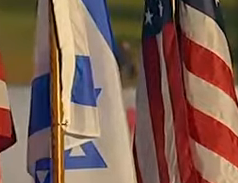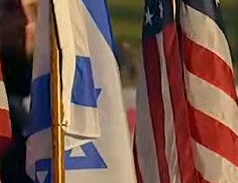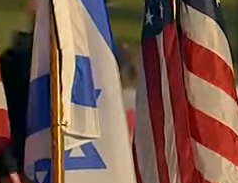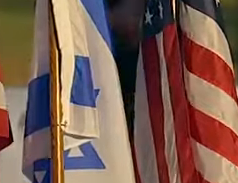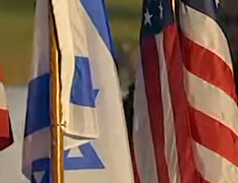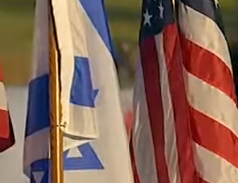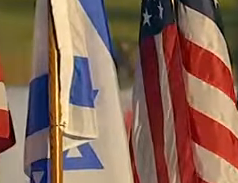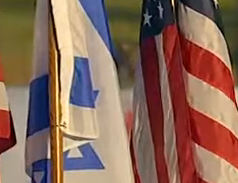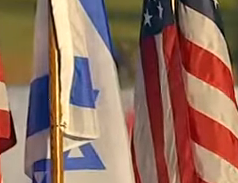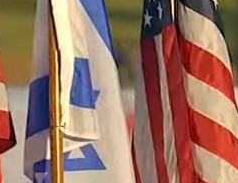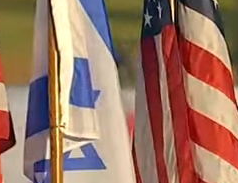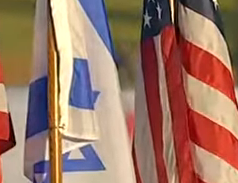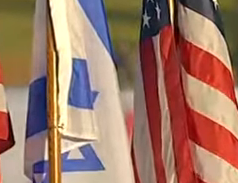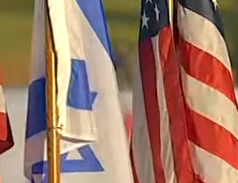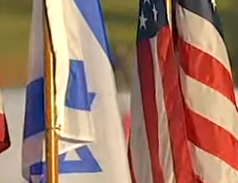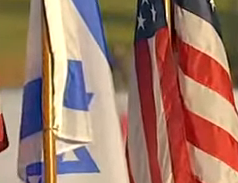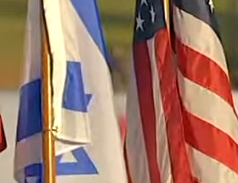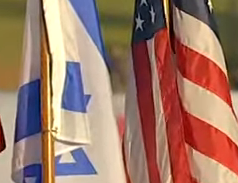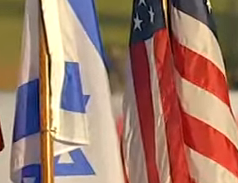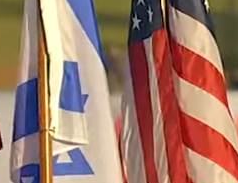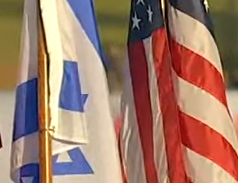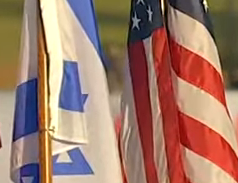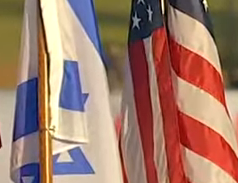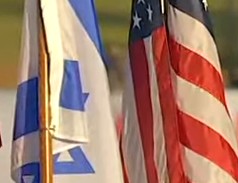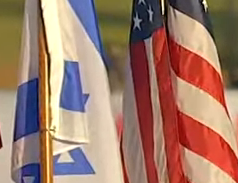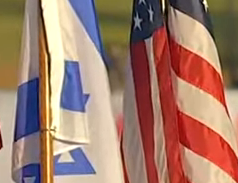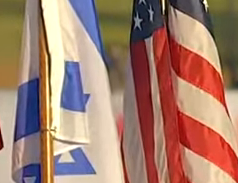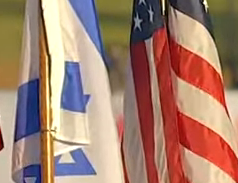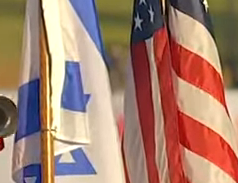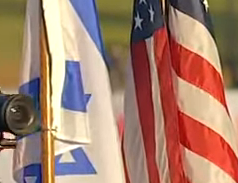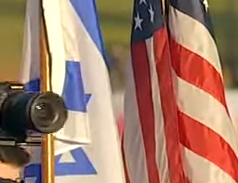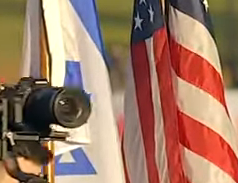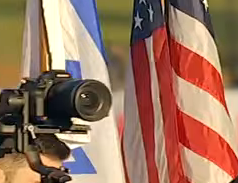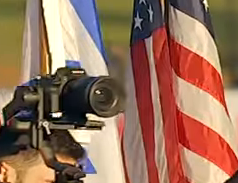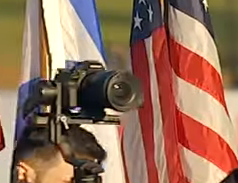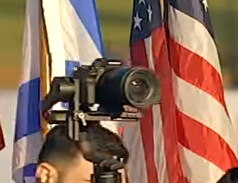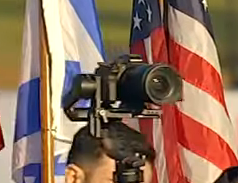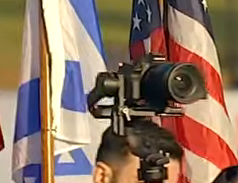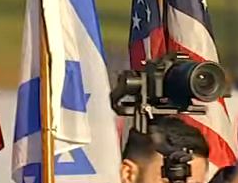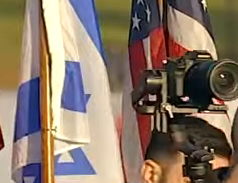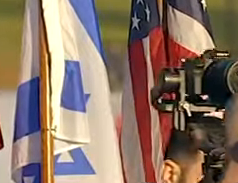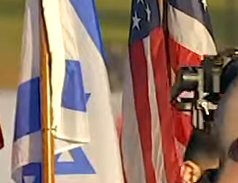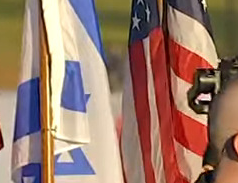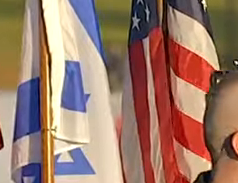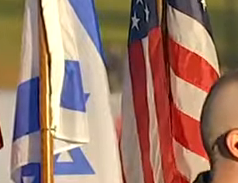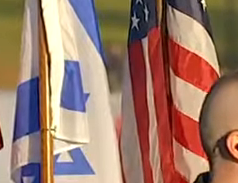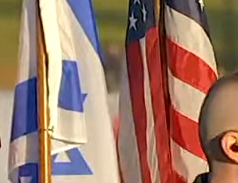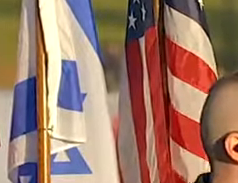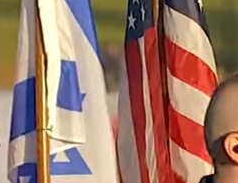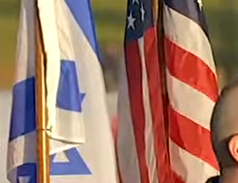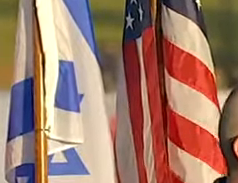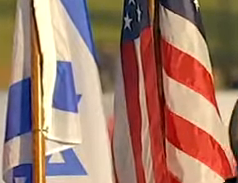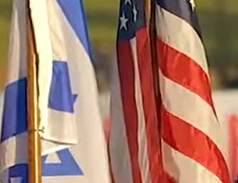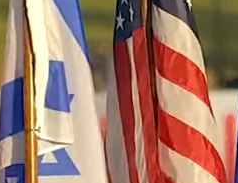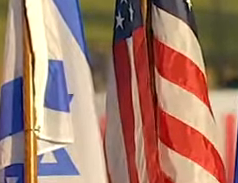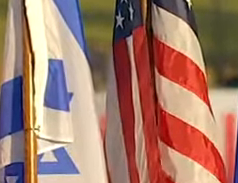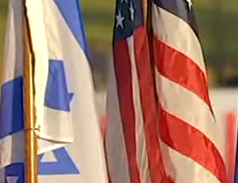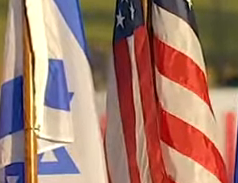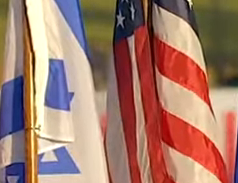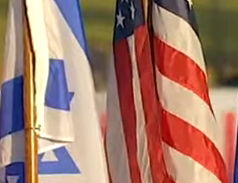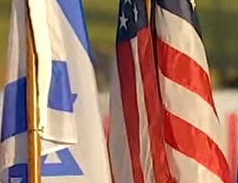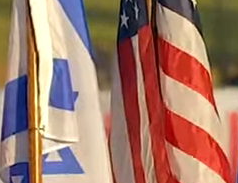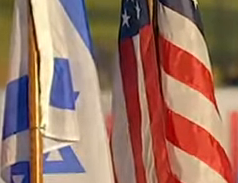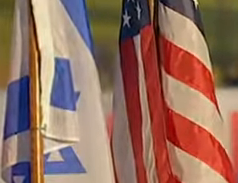שפחה למים, כמו סופה מן הים, כמו תופה של מרים פה,